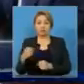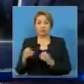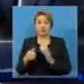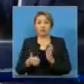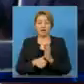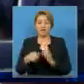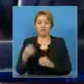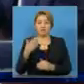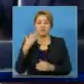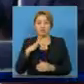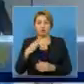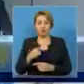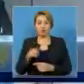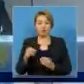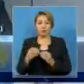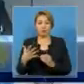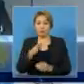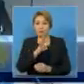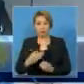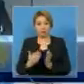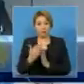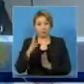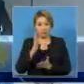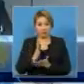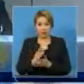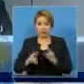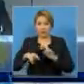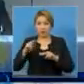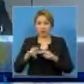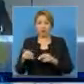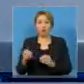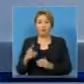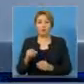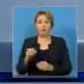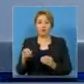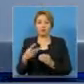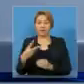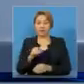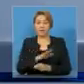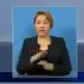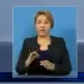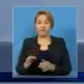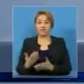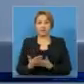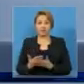16,3, жеңіл өнеркәсіпте 15%-ға өсім бар. Ал құрылыс көлемі 11,2%-ге артып,